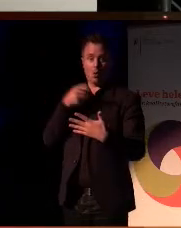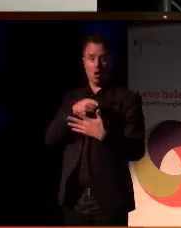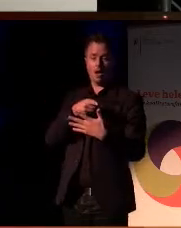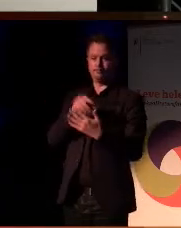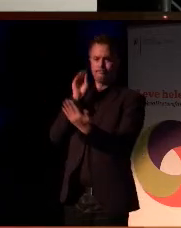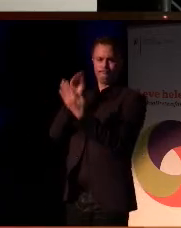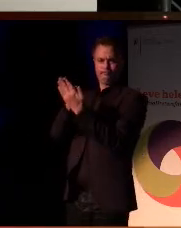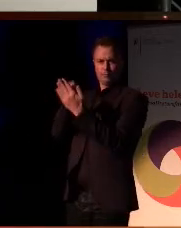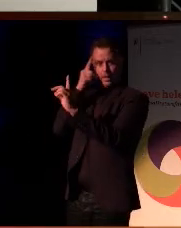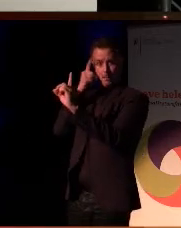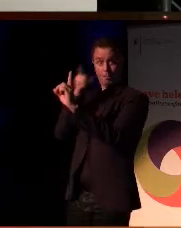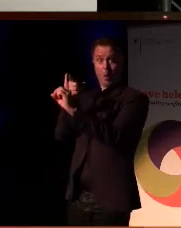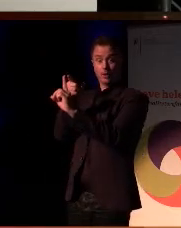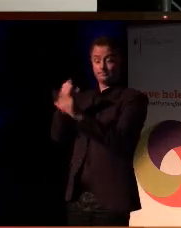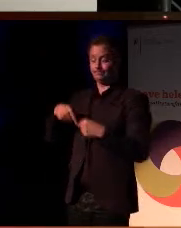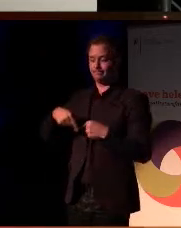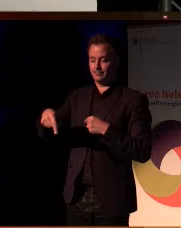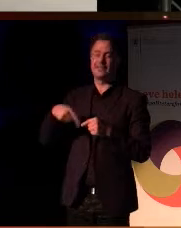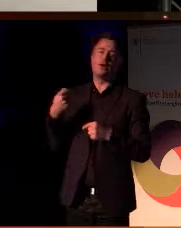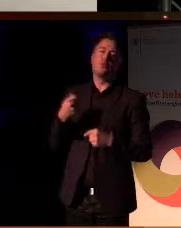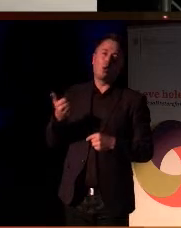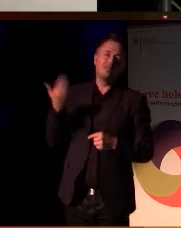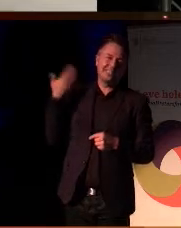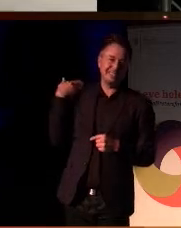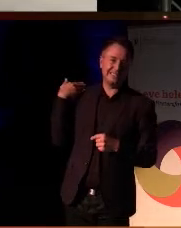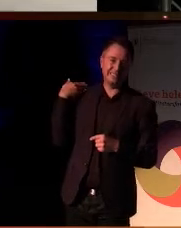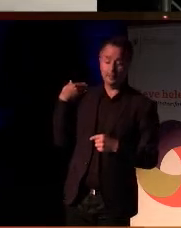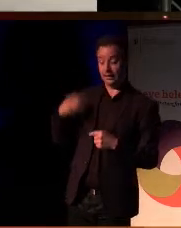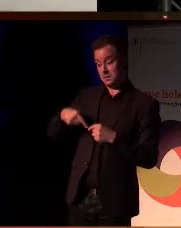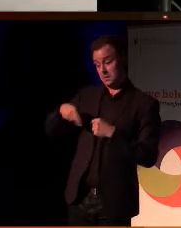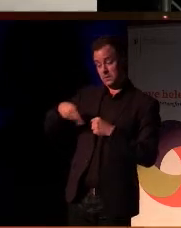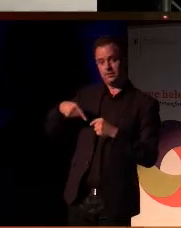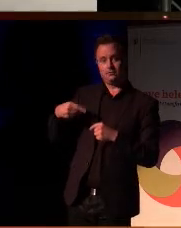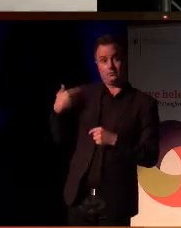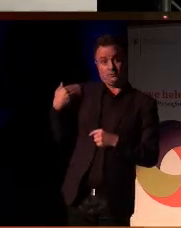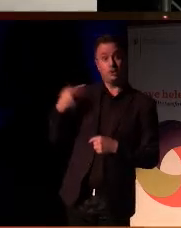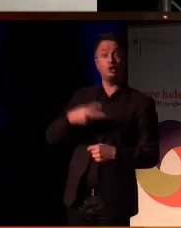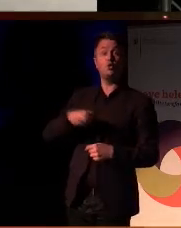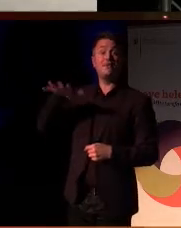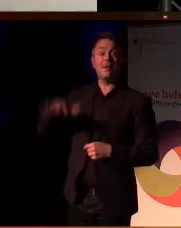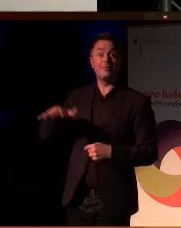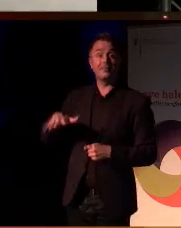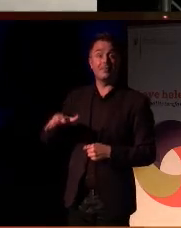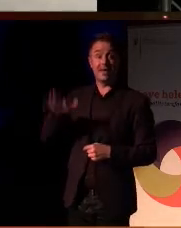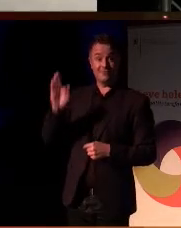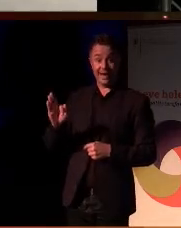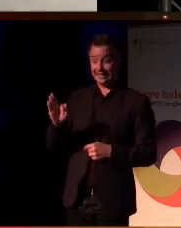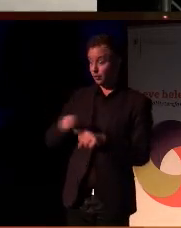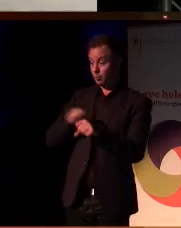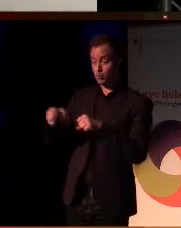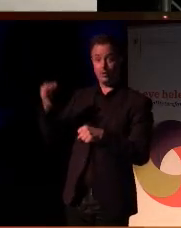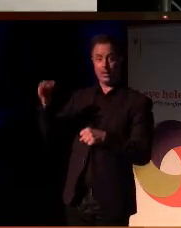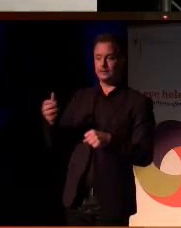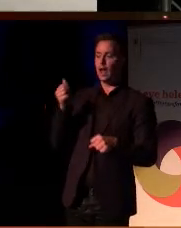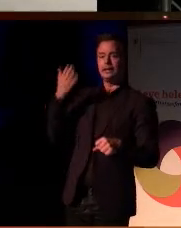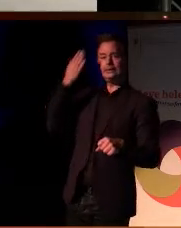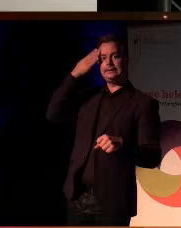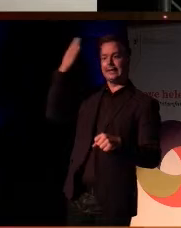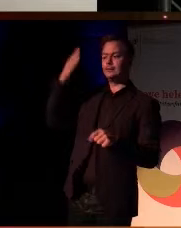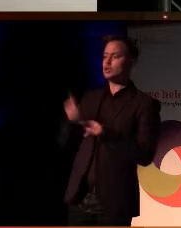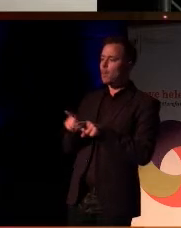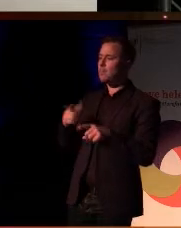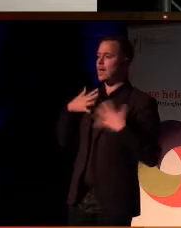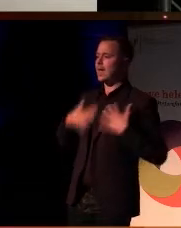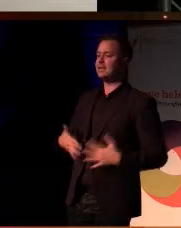Han ønsket at I løpet av, dette noen år tilbake nå, at innen 2015 så skulle Feie kommune være kjent for å ha en